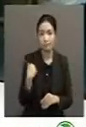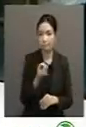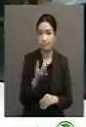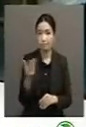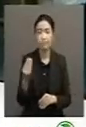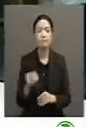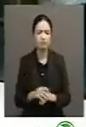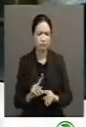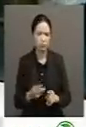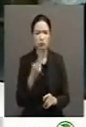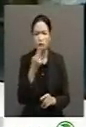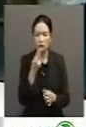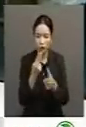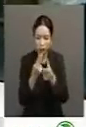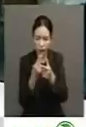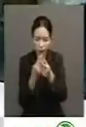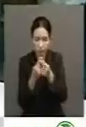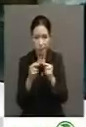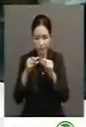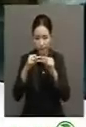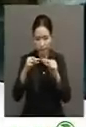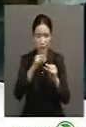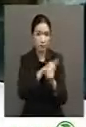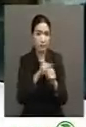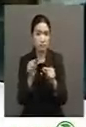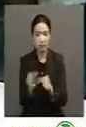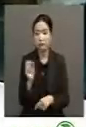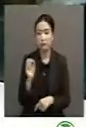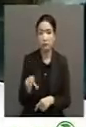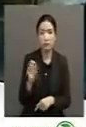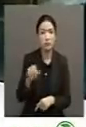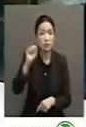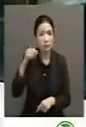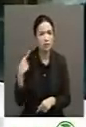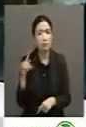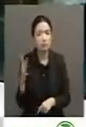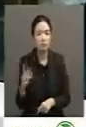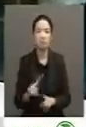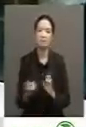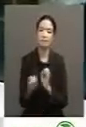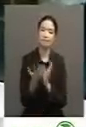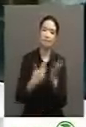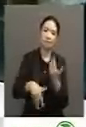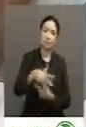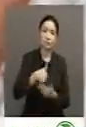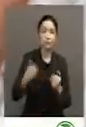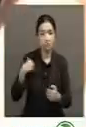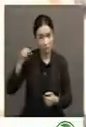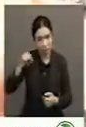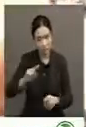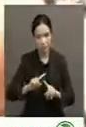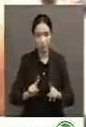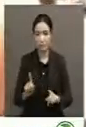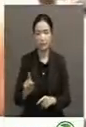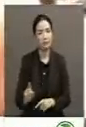ชายส่วนที่เหลือจากการสูบบุหรี่ก็คือก้นบุหรี่แน่นอนว่าเป็นสิ่งที่ไม่มีประโยชน์แล้วแถมยังทำลายสิ่งแวดล้อมด้วยแต่ว่าล่าสุด